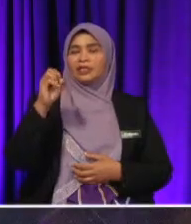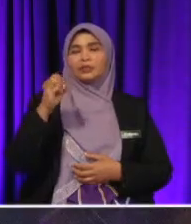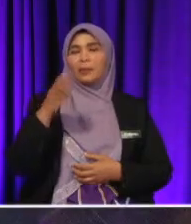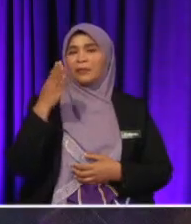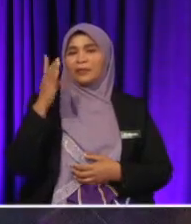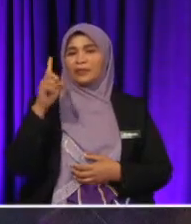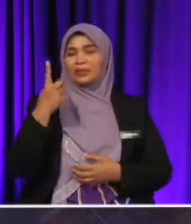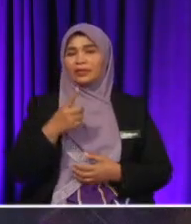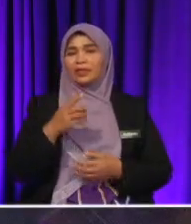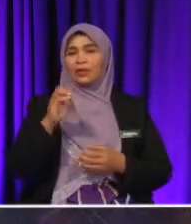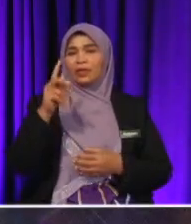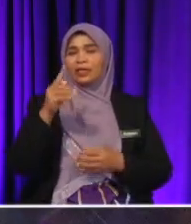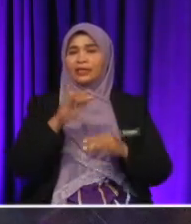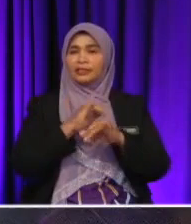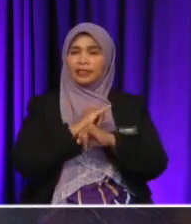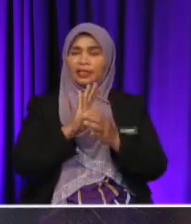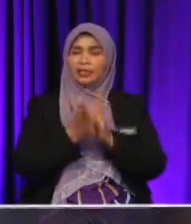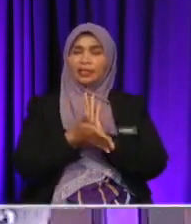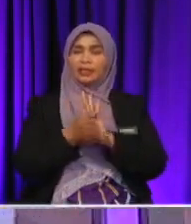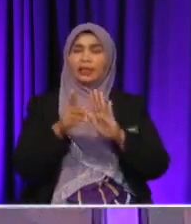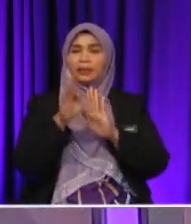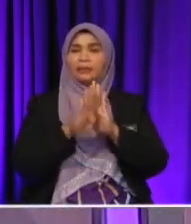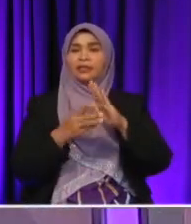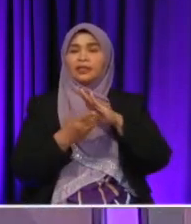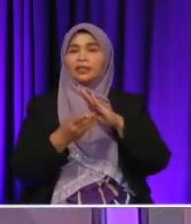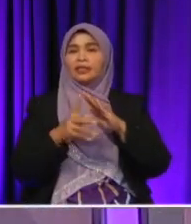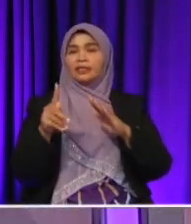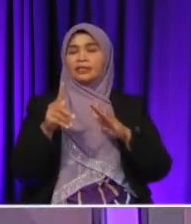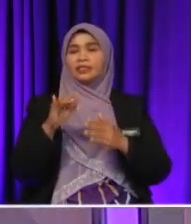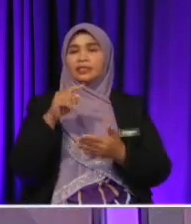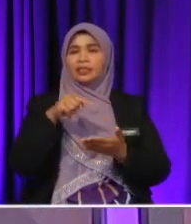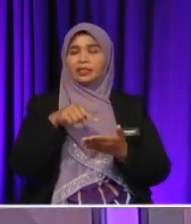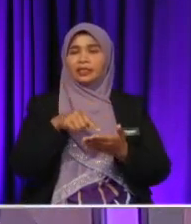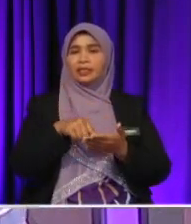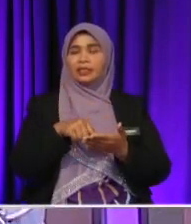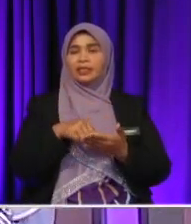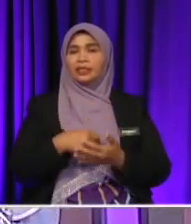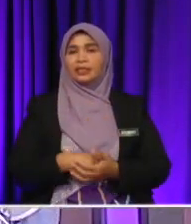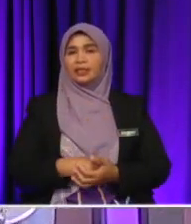Oke jadi berdasarkan ini Halo piknik